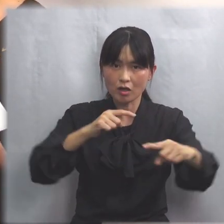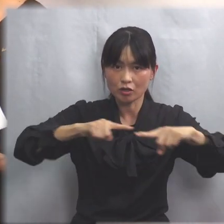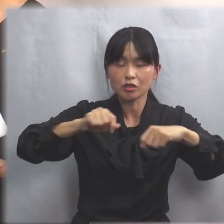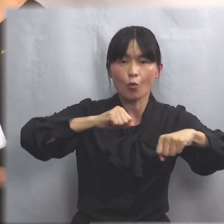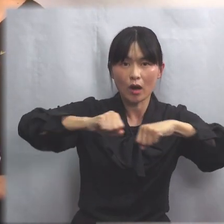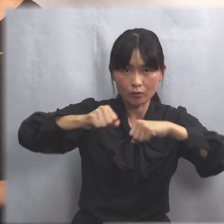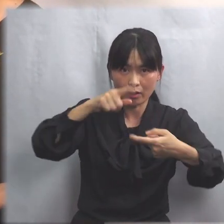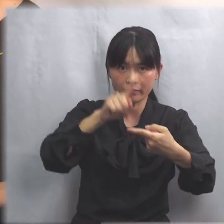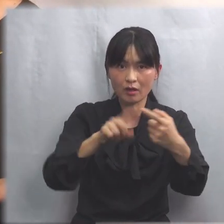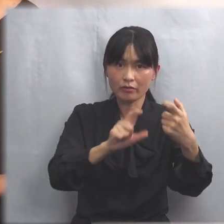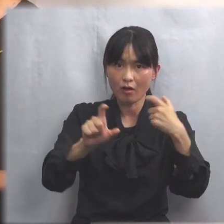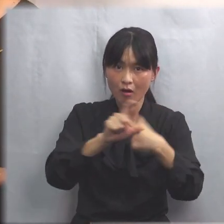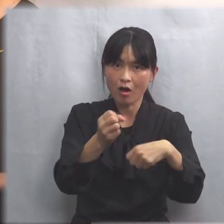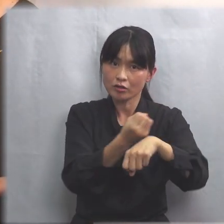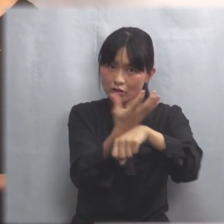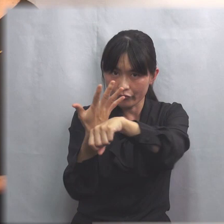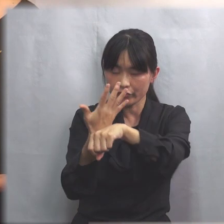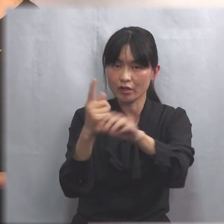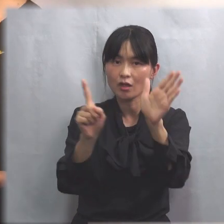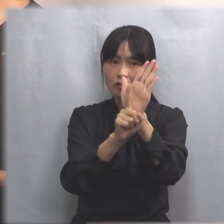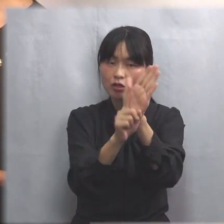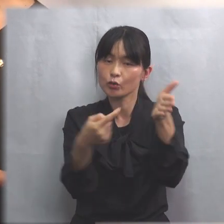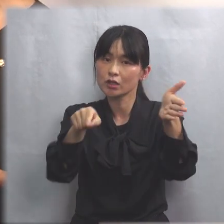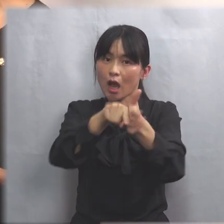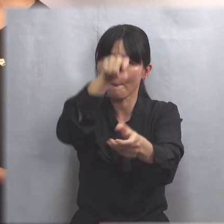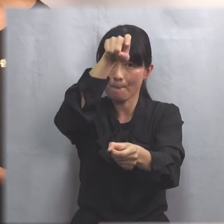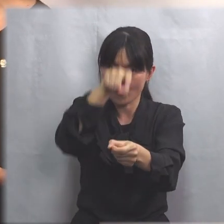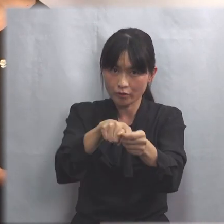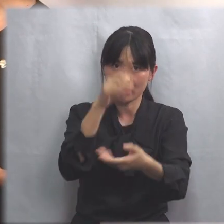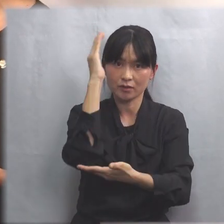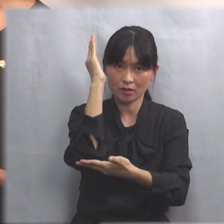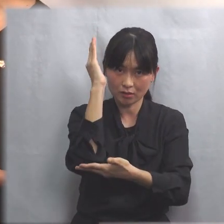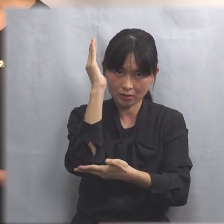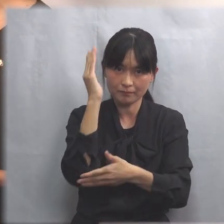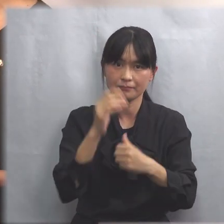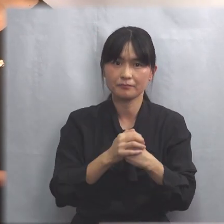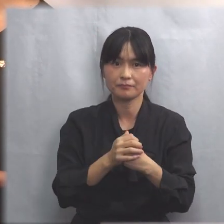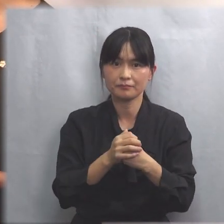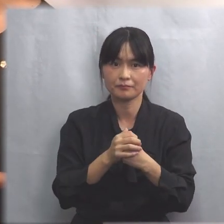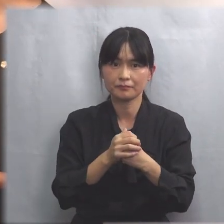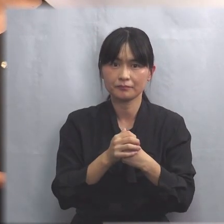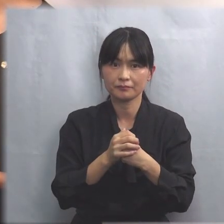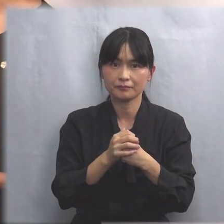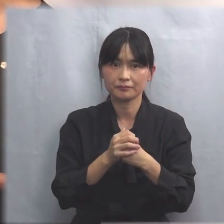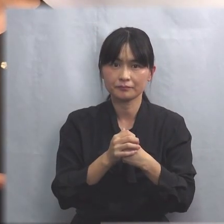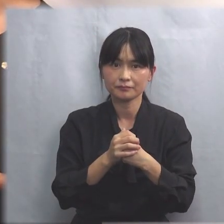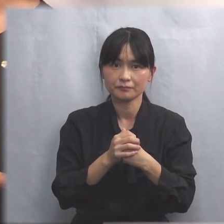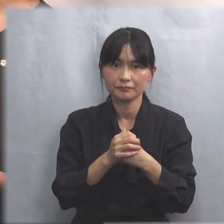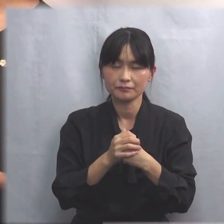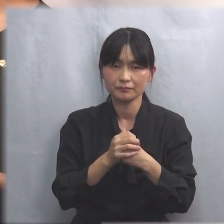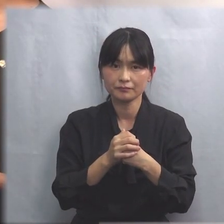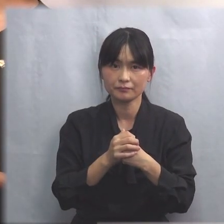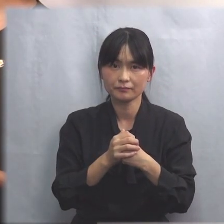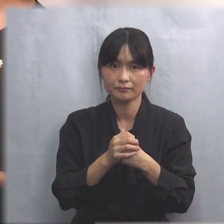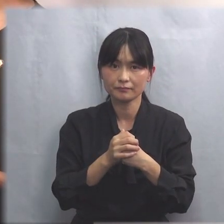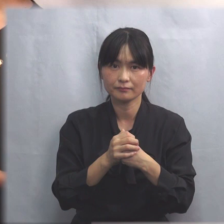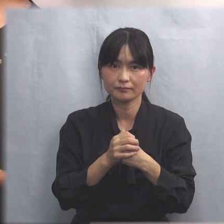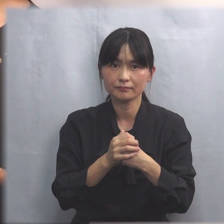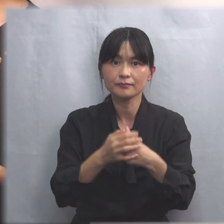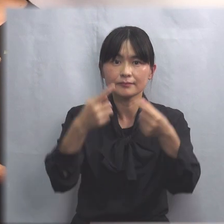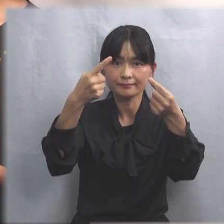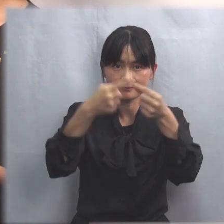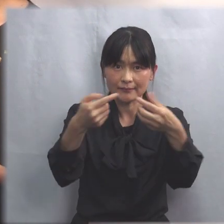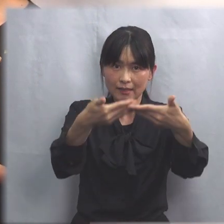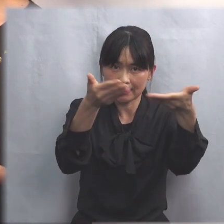활동을 어떻게 더 잘 알려낼 수 있을지에 대한 혁신 방안을 소개해 드리도록 하겠습니다. 첫 번째는